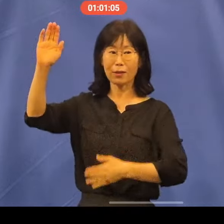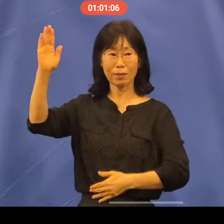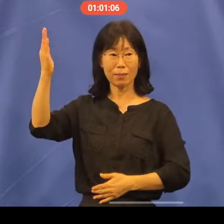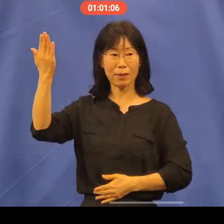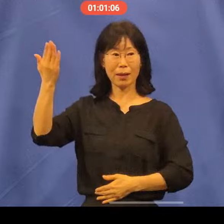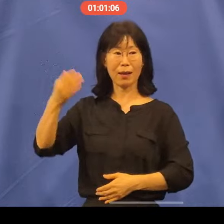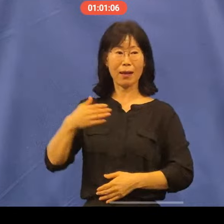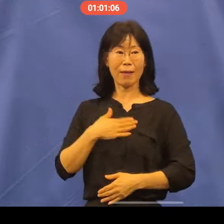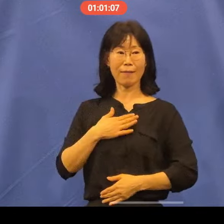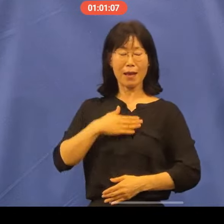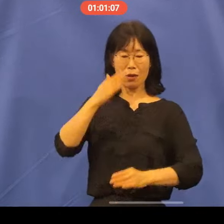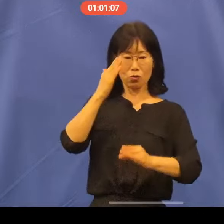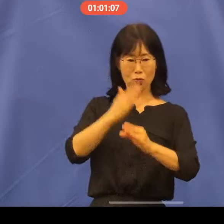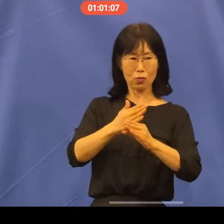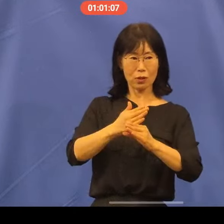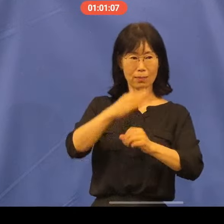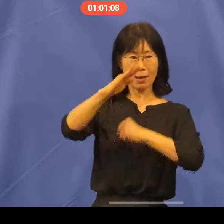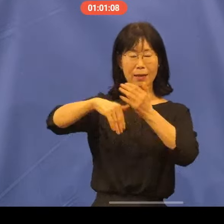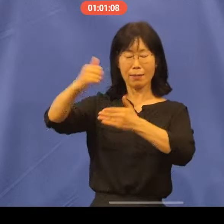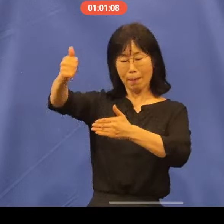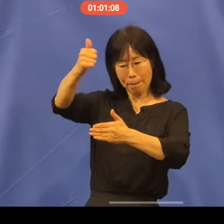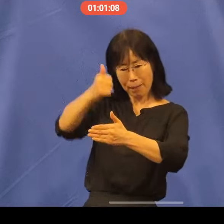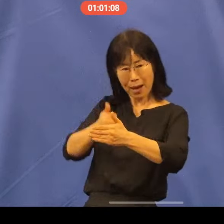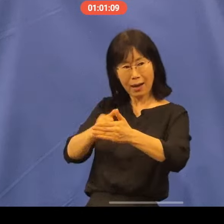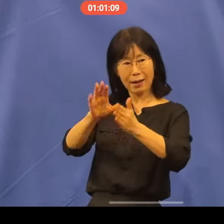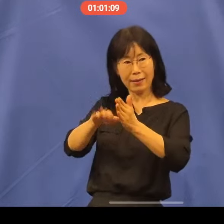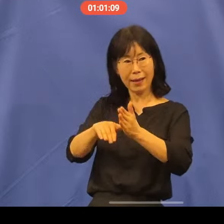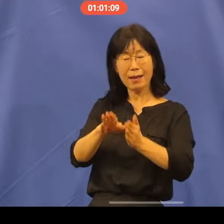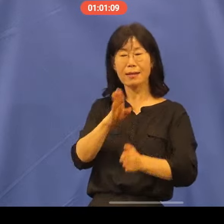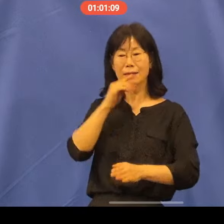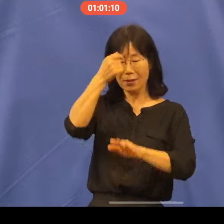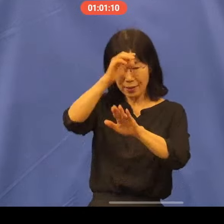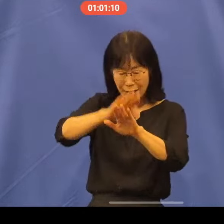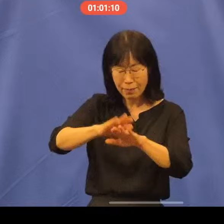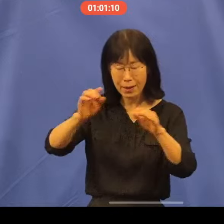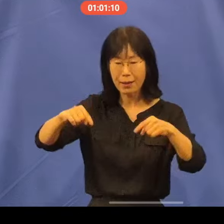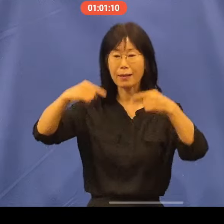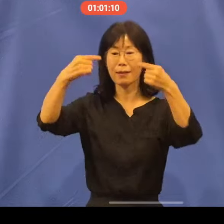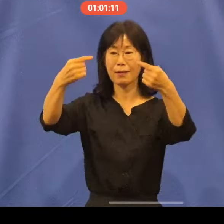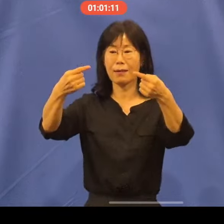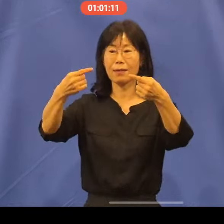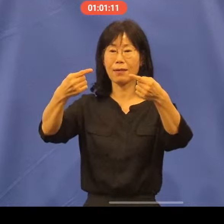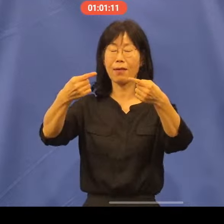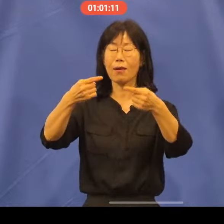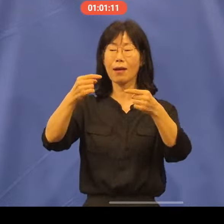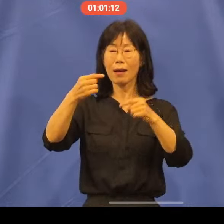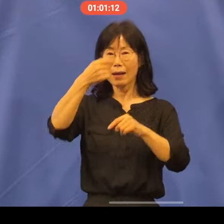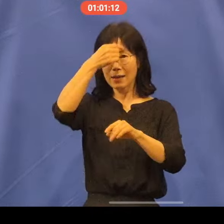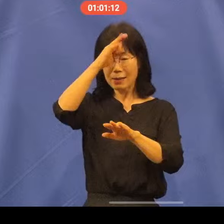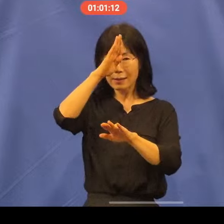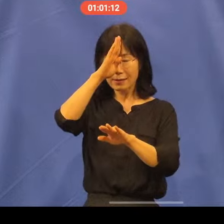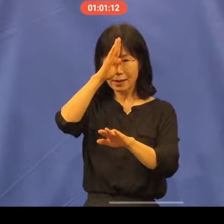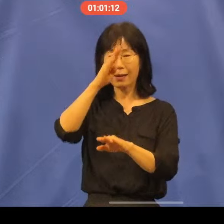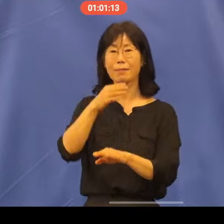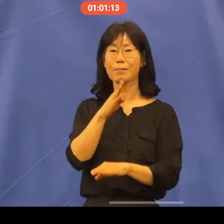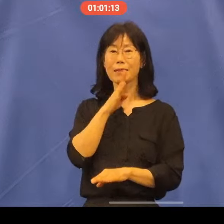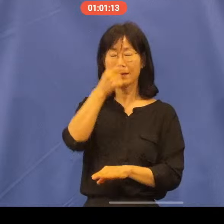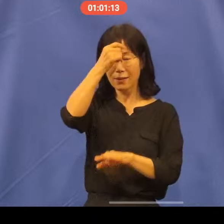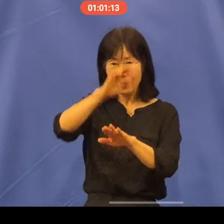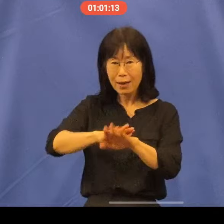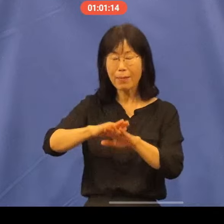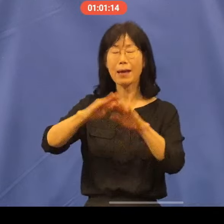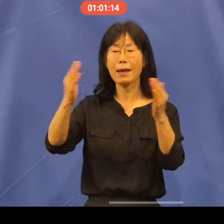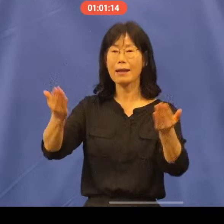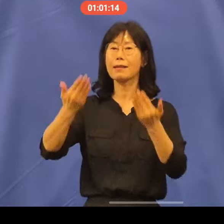우리의 마음의 중심에 하나님이 있어야 돼요. 여러분, 하나님의 변두리에 몰아넣으면 안 돼요. 우리의 마음이